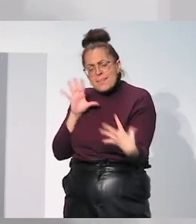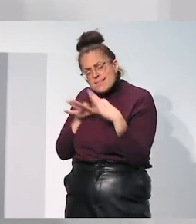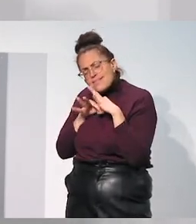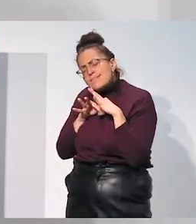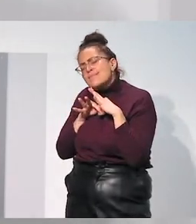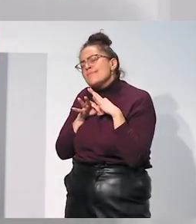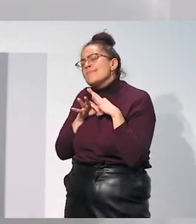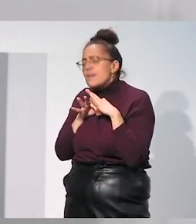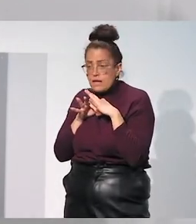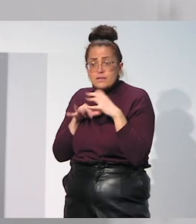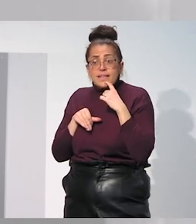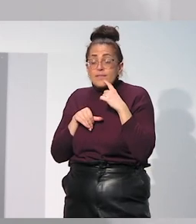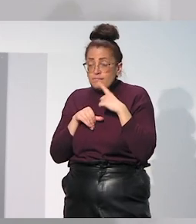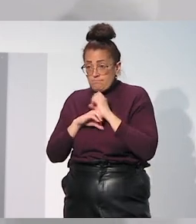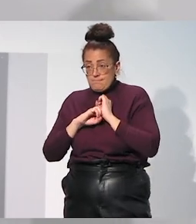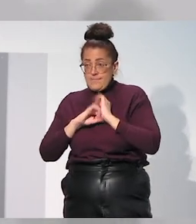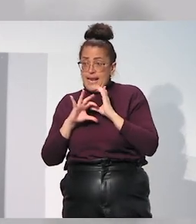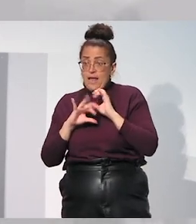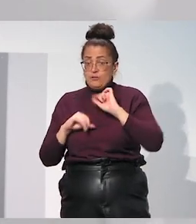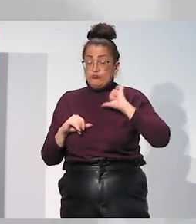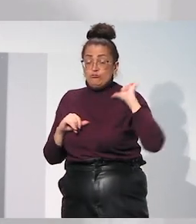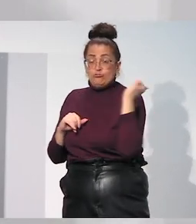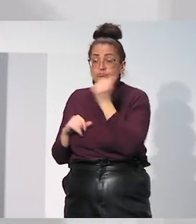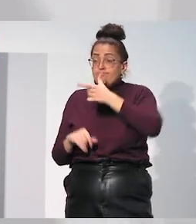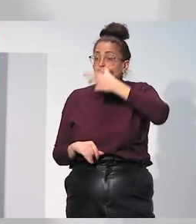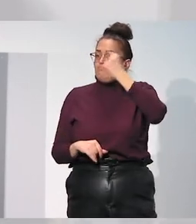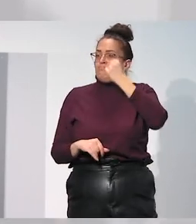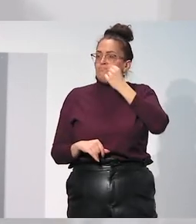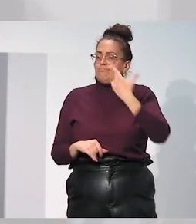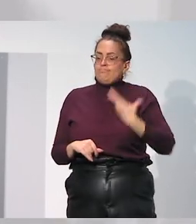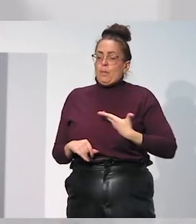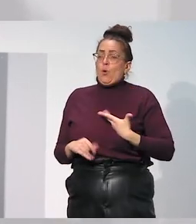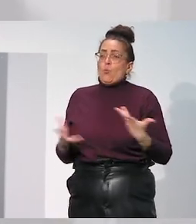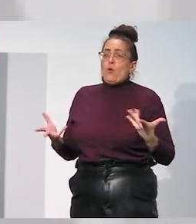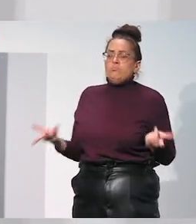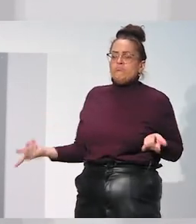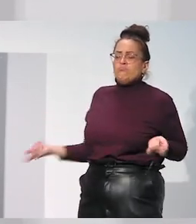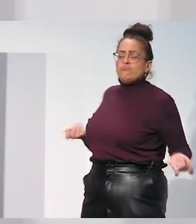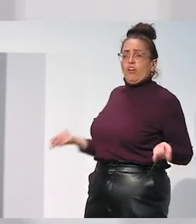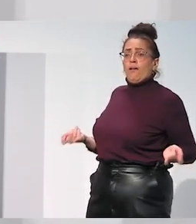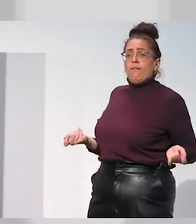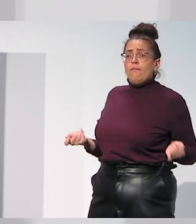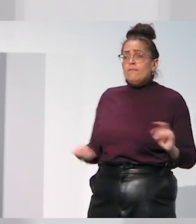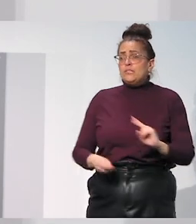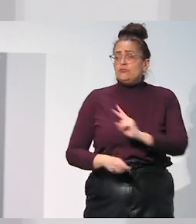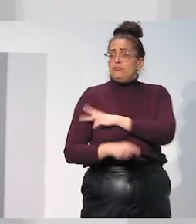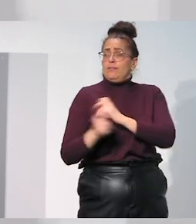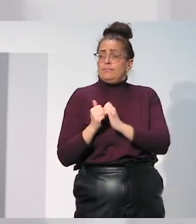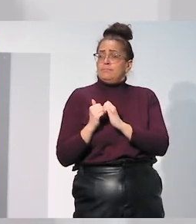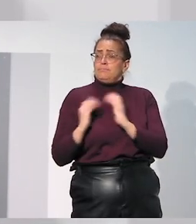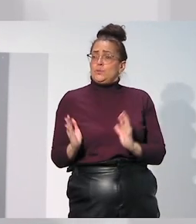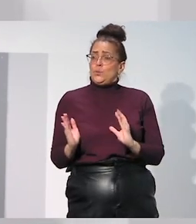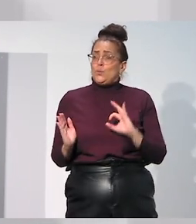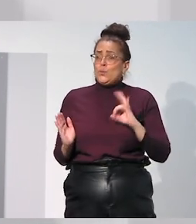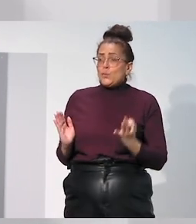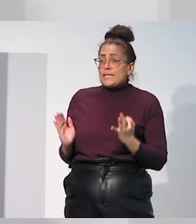la mère qui, selon l'expression consacrée, porte la culotte. Hein. Et ce père est un